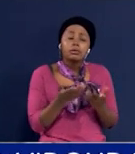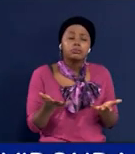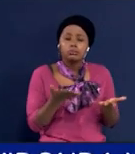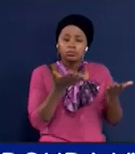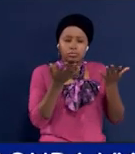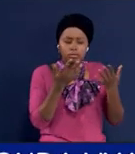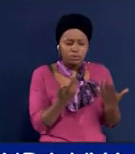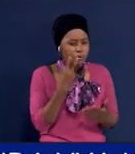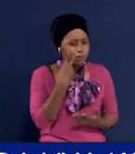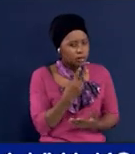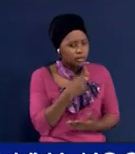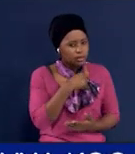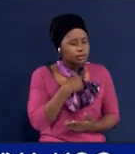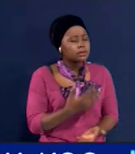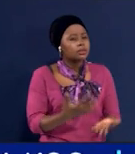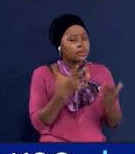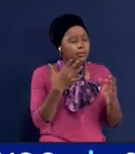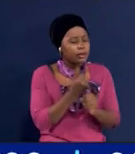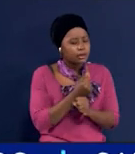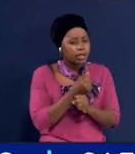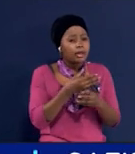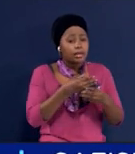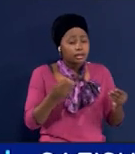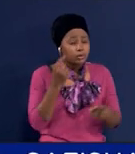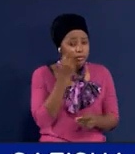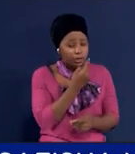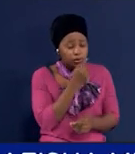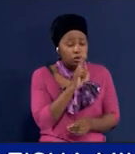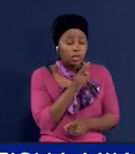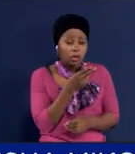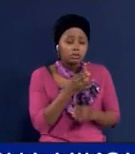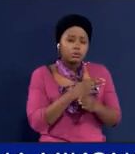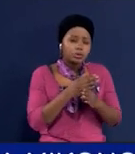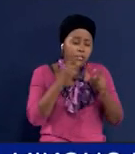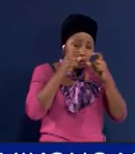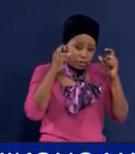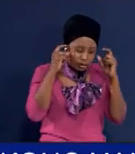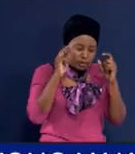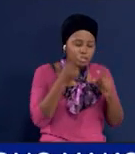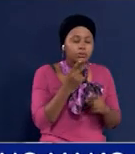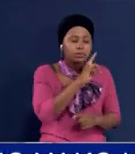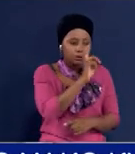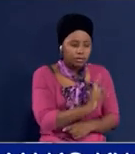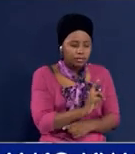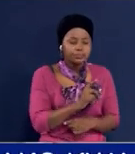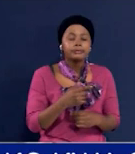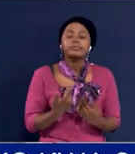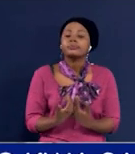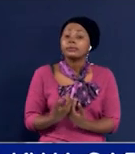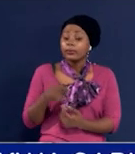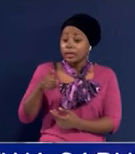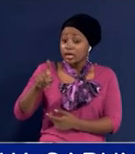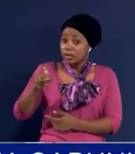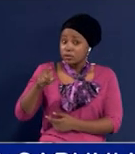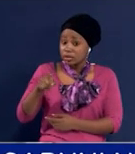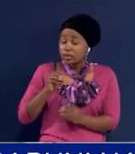hewani. Huoni kama naweza nikapata athari kwenye macho, au natakiwa labda nivae miwani, au inakuwaje? Asante sana. Kirusi